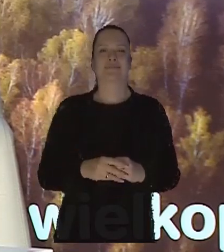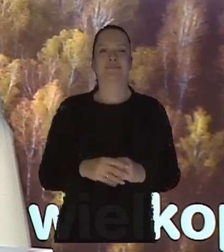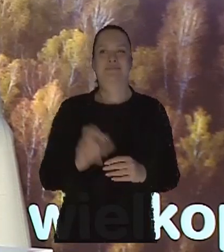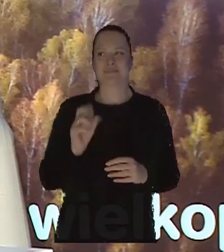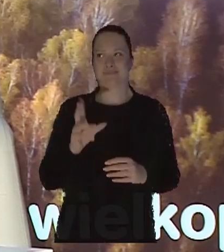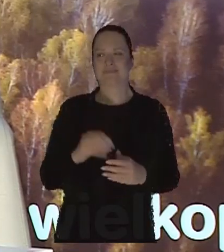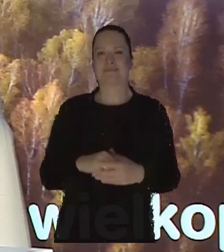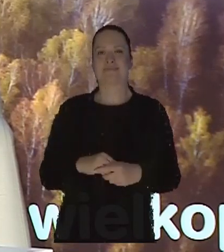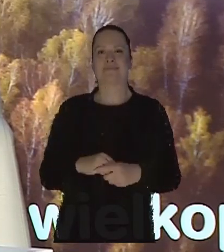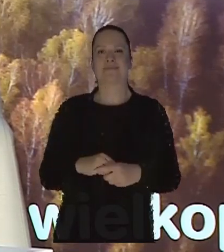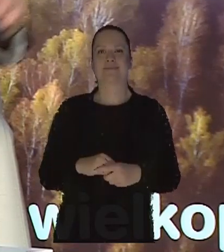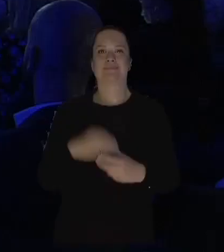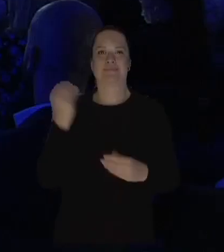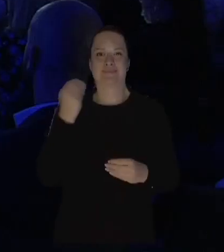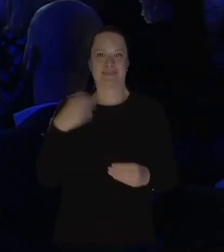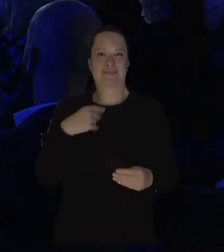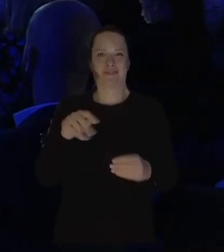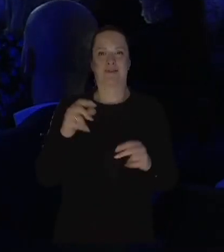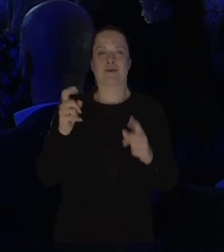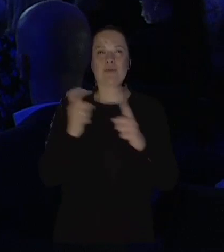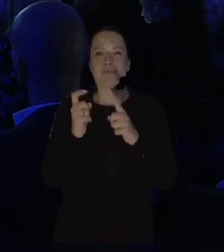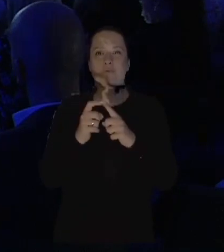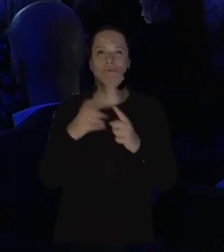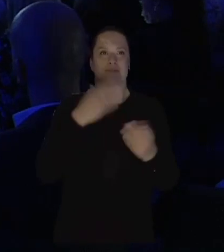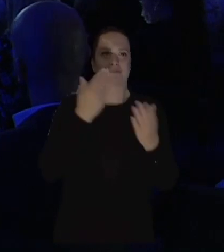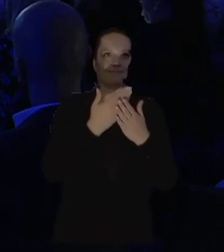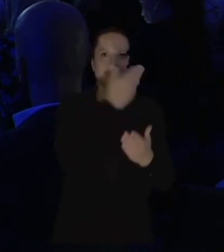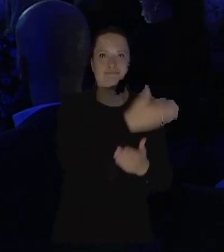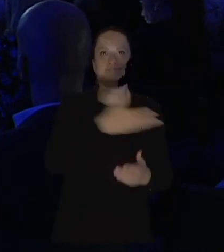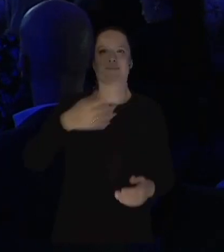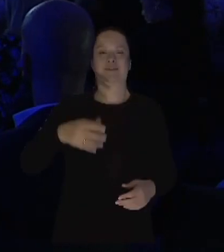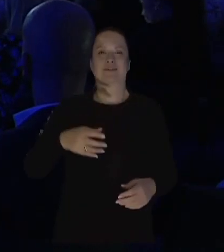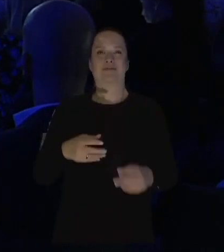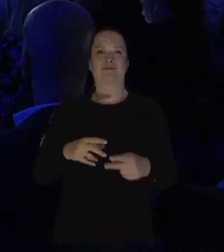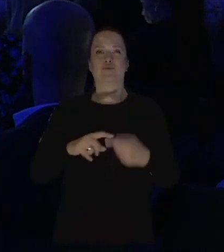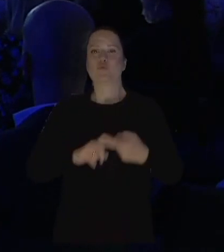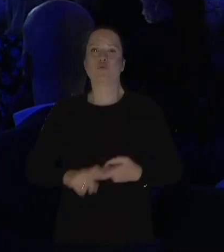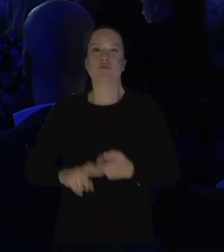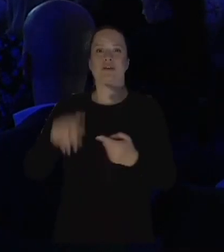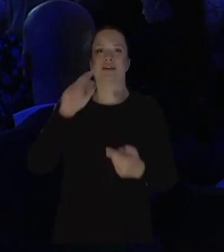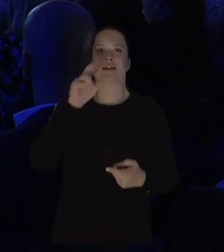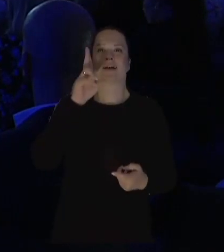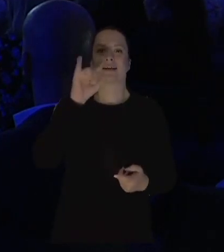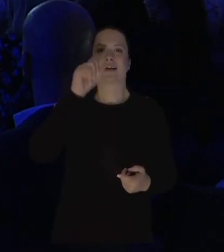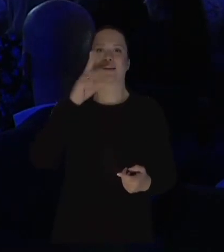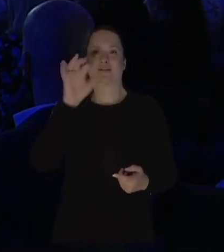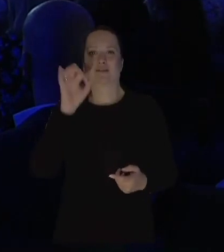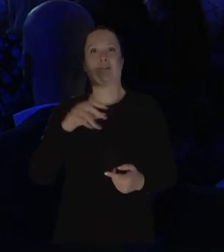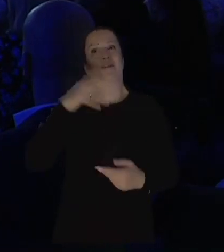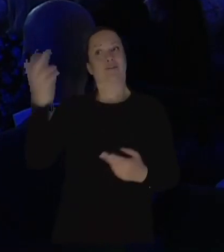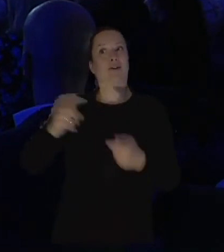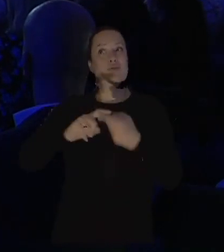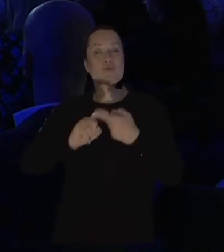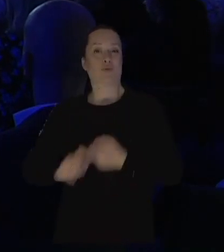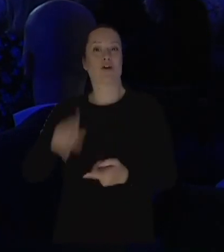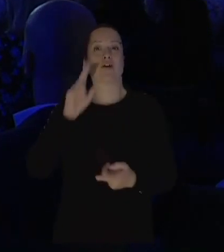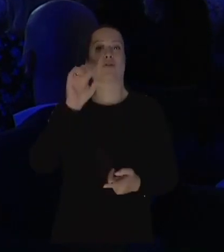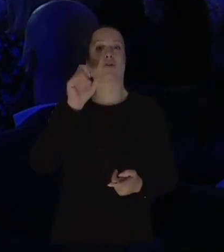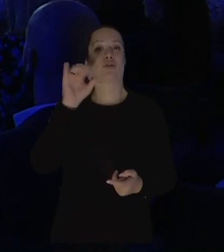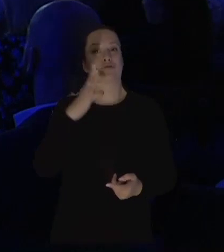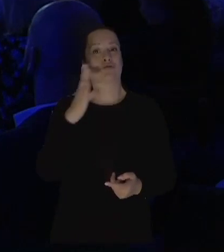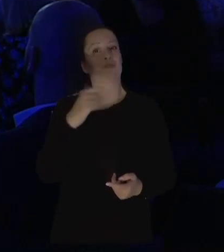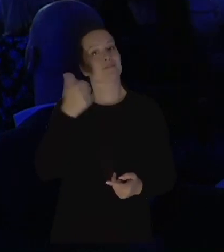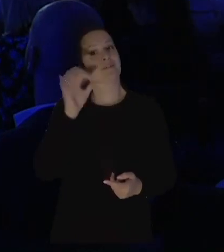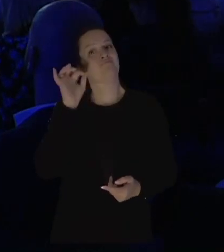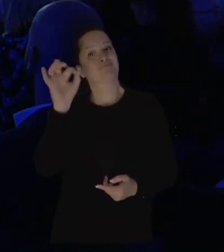razie rozliczamy punkty. Jeden punkt drużyna Kajko, brawo Kajko. I na razie zero drużyna Kokosza. I przechodzimy do